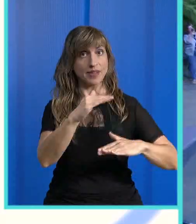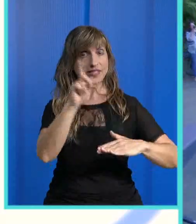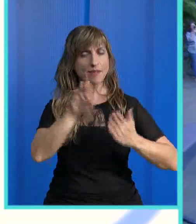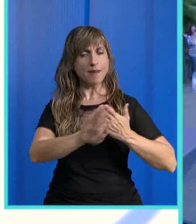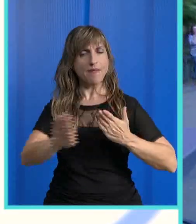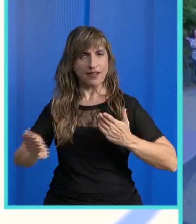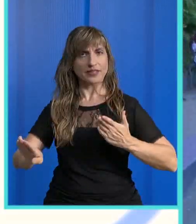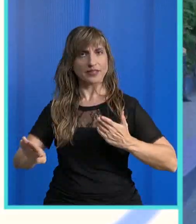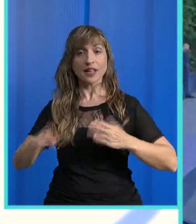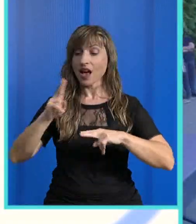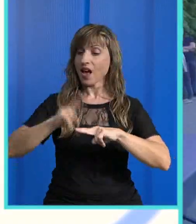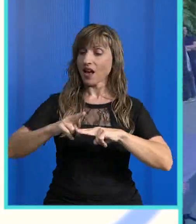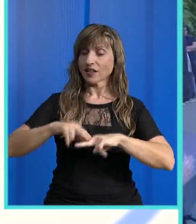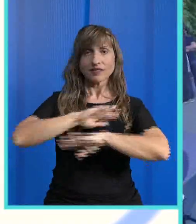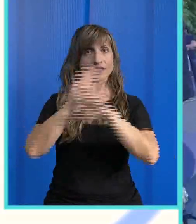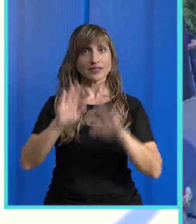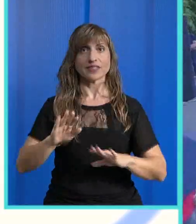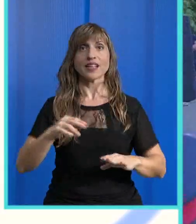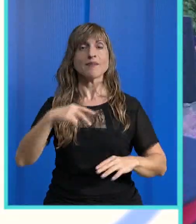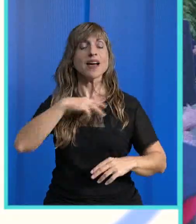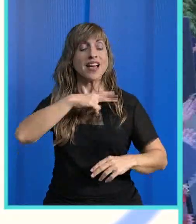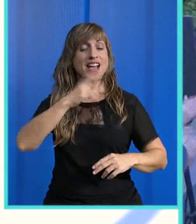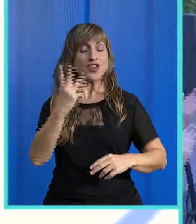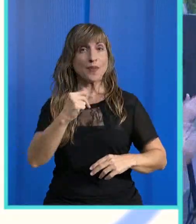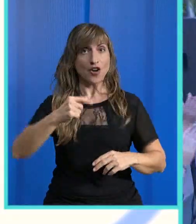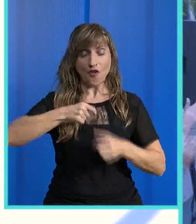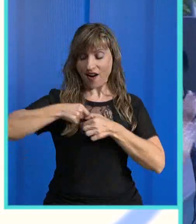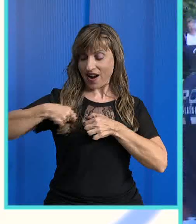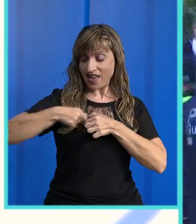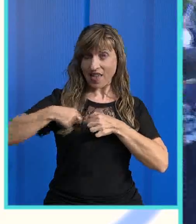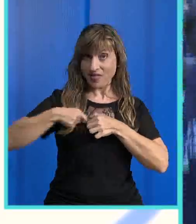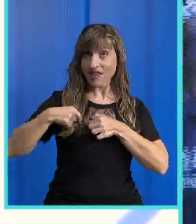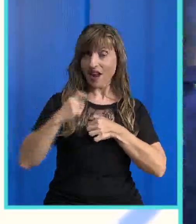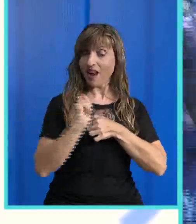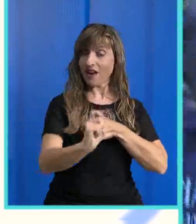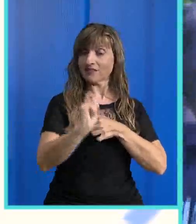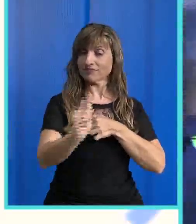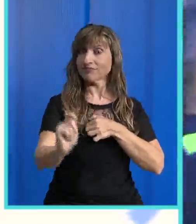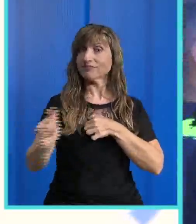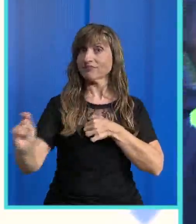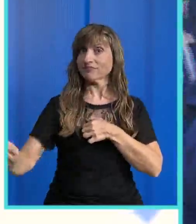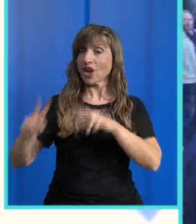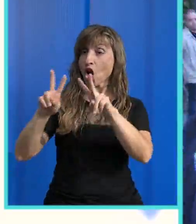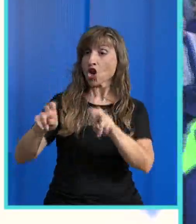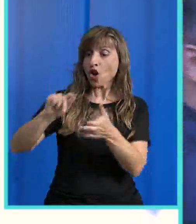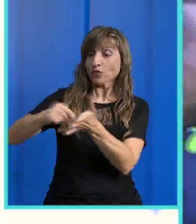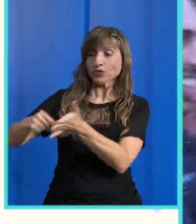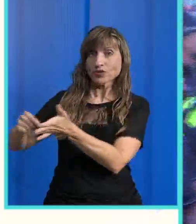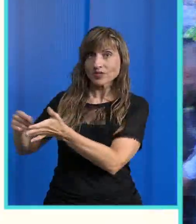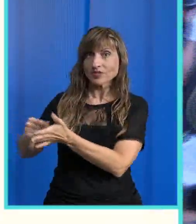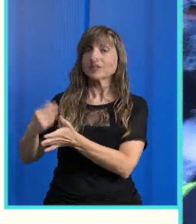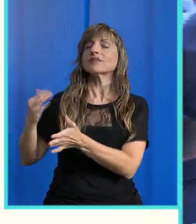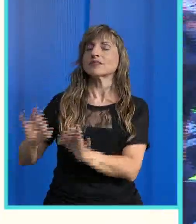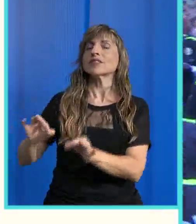L'acte ha finalitzat amb l'entrega de les credencials dels 43 nous agents del cos de la Guàrdia Urbana que s'incorporen de manera definitiva